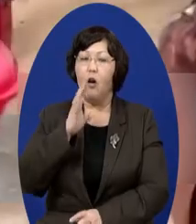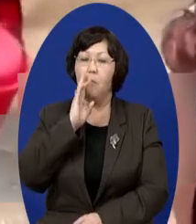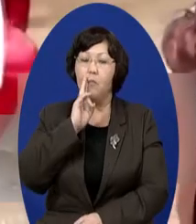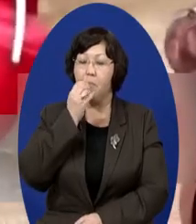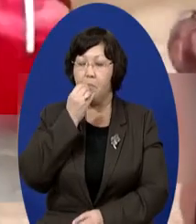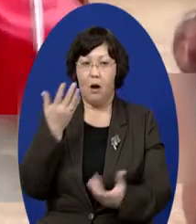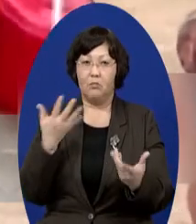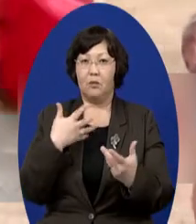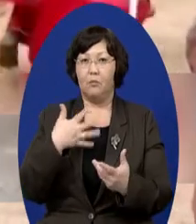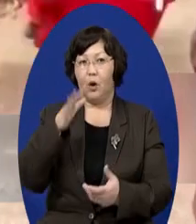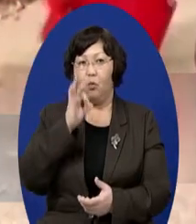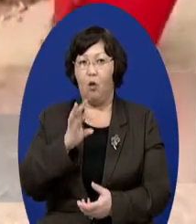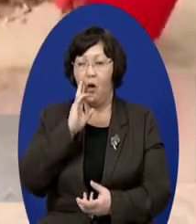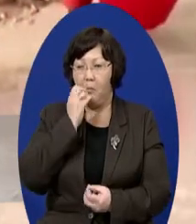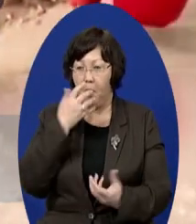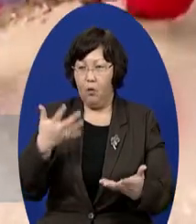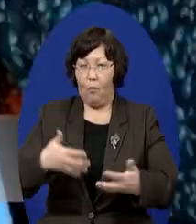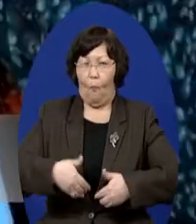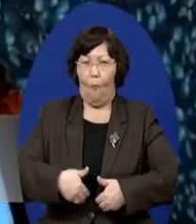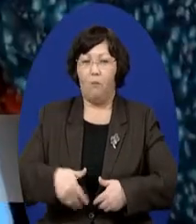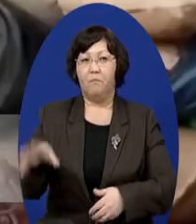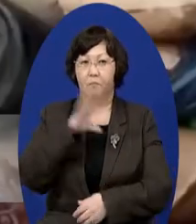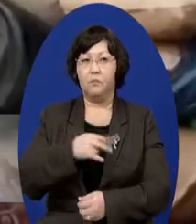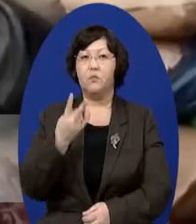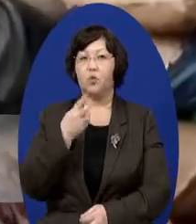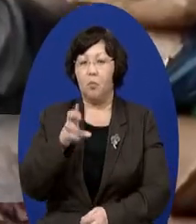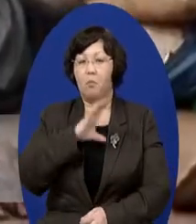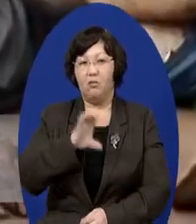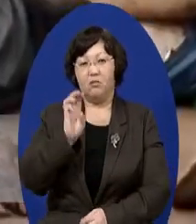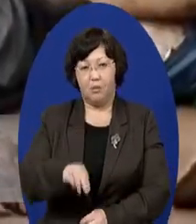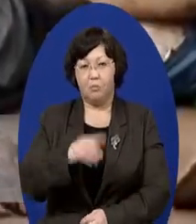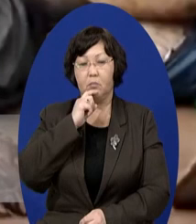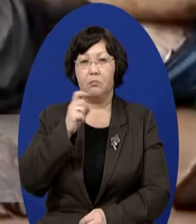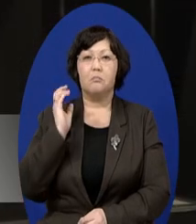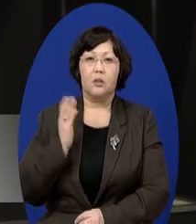55% нь үлсгэлэнд нэрвэгцсэн байгааг нэгдсэн үндэсний байгууллагаас мэдээлж байна.